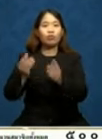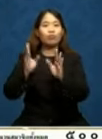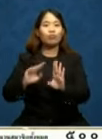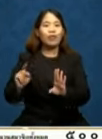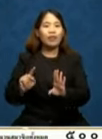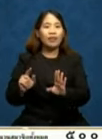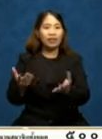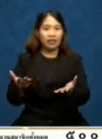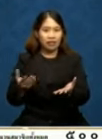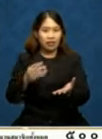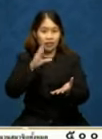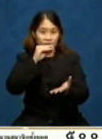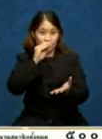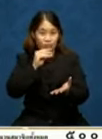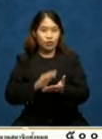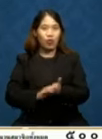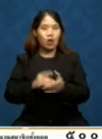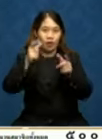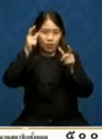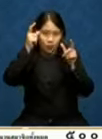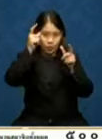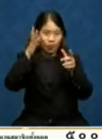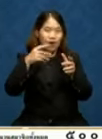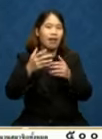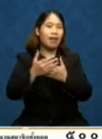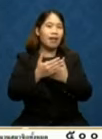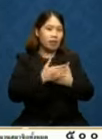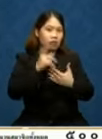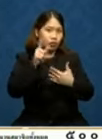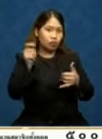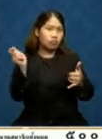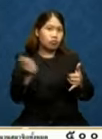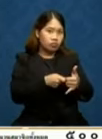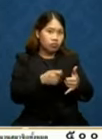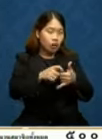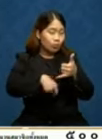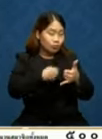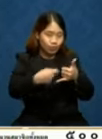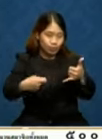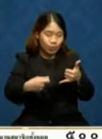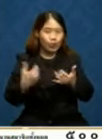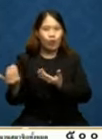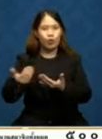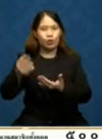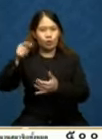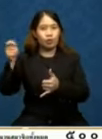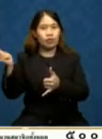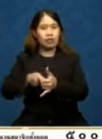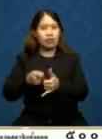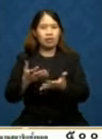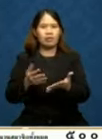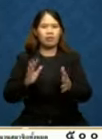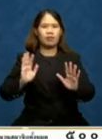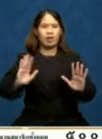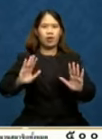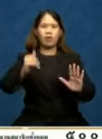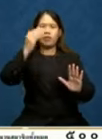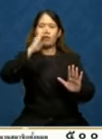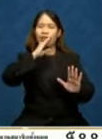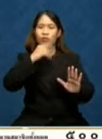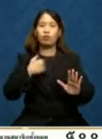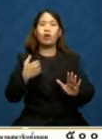อกว่ารักวัวให้ผูกรักลูกให้ตีทำไมต้องตีครับรักวัวให้ผูกรักลูกให้สอนดีๆไม่ได้หร